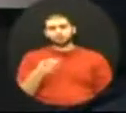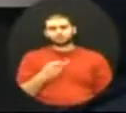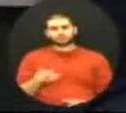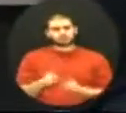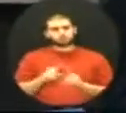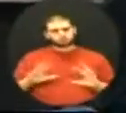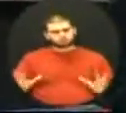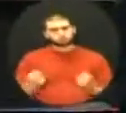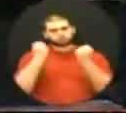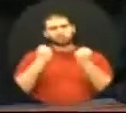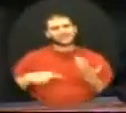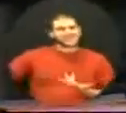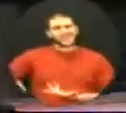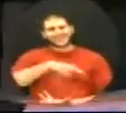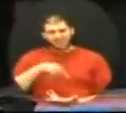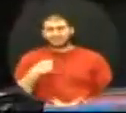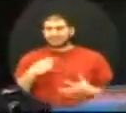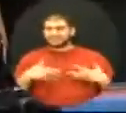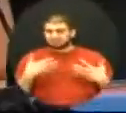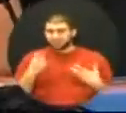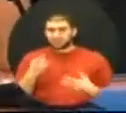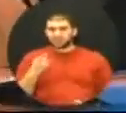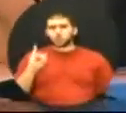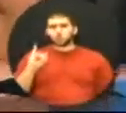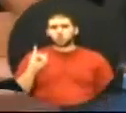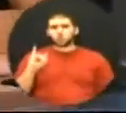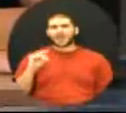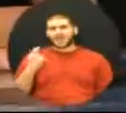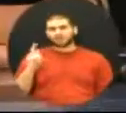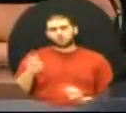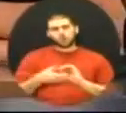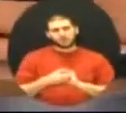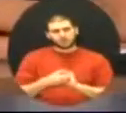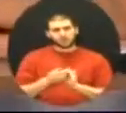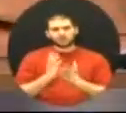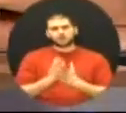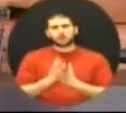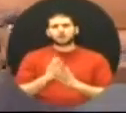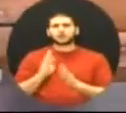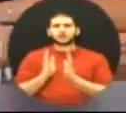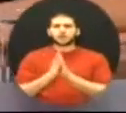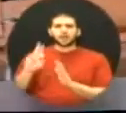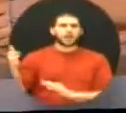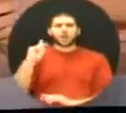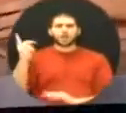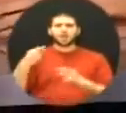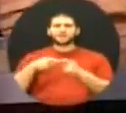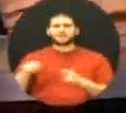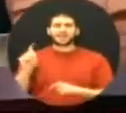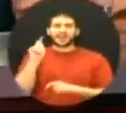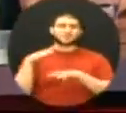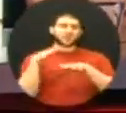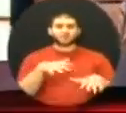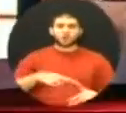הכיכר, ואני שמחה שיהודה היקר, והוא חבר שלי, קרא לכולם, לכל חברי הכנסת לבוא לכיכר, אבל